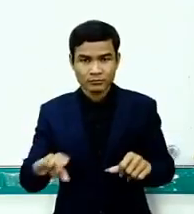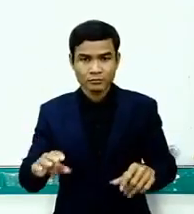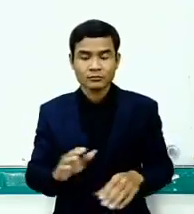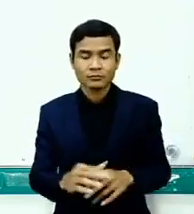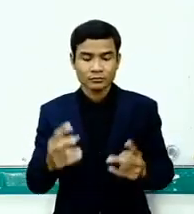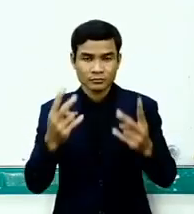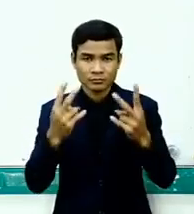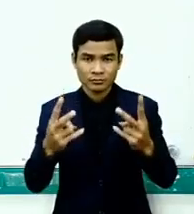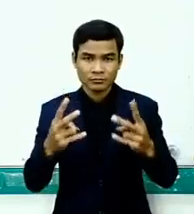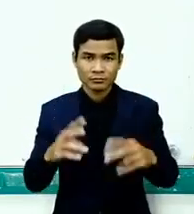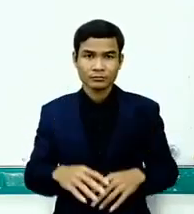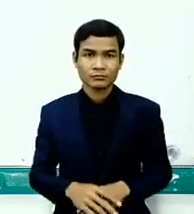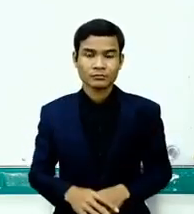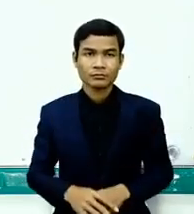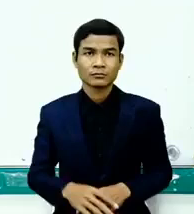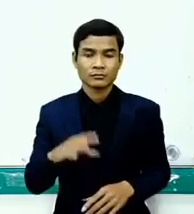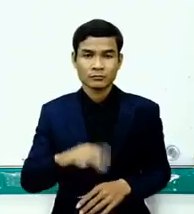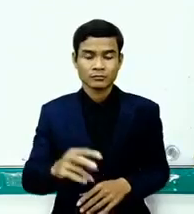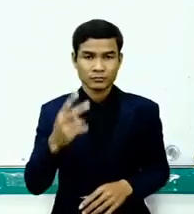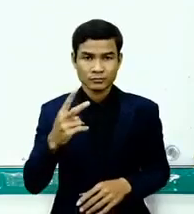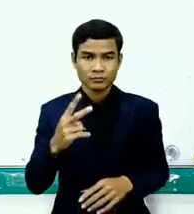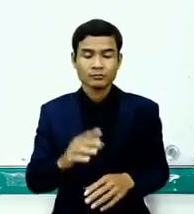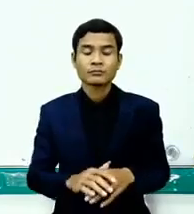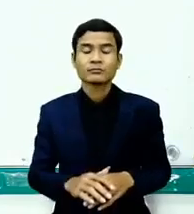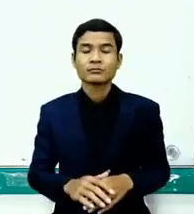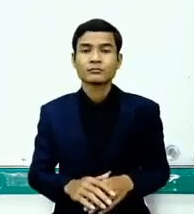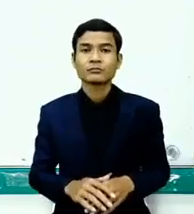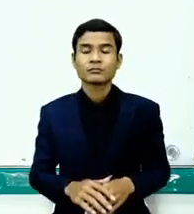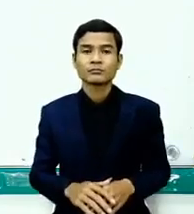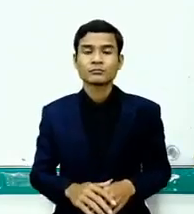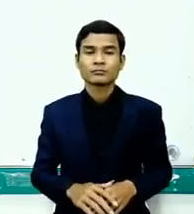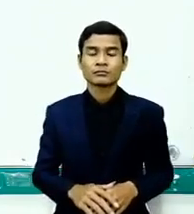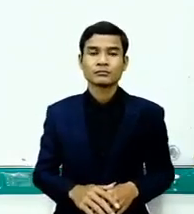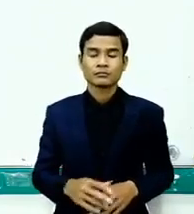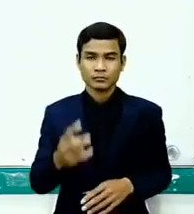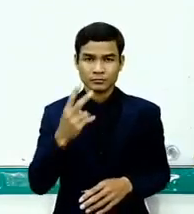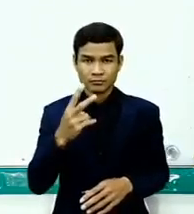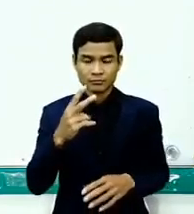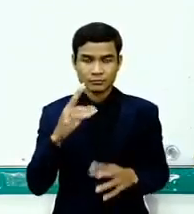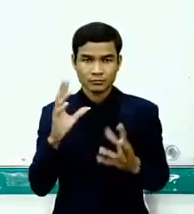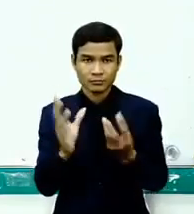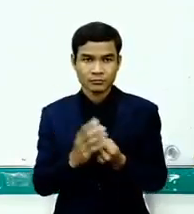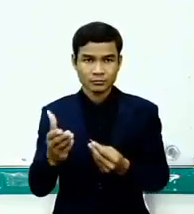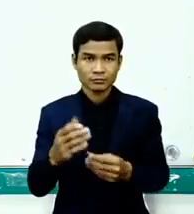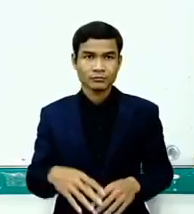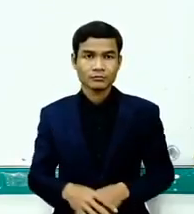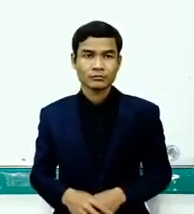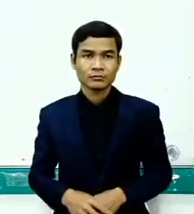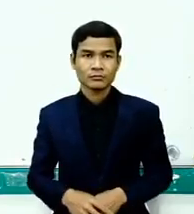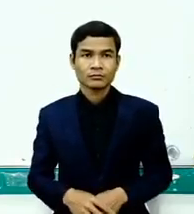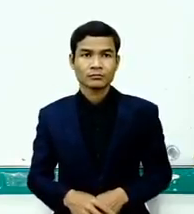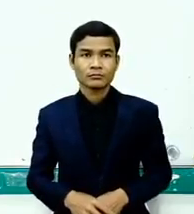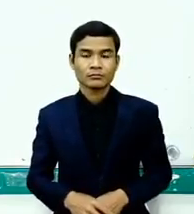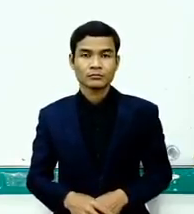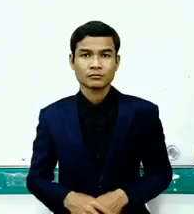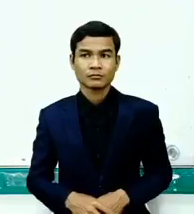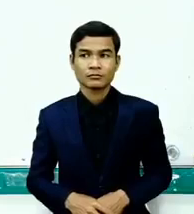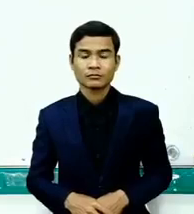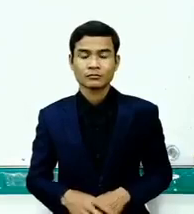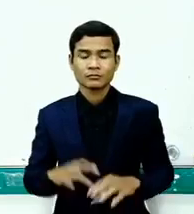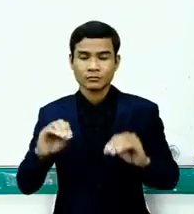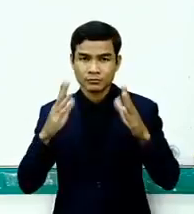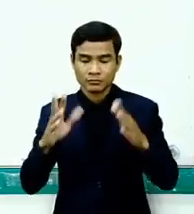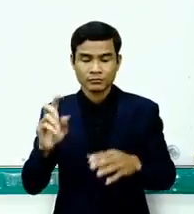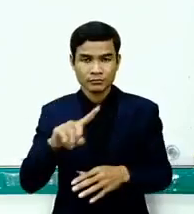ងកូនកូនចូលកូនក៏លេខមកមើលក្តារខៀនទាំងអស់គ្នាមើលកូនចាតើចាអ្នកគ្រូ